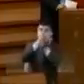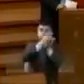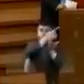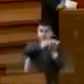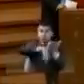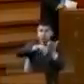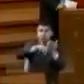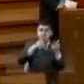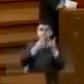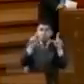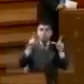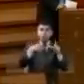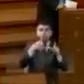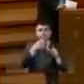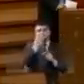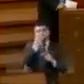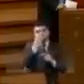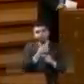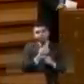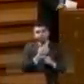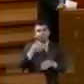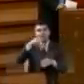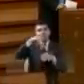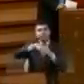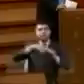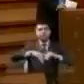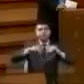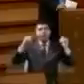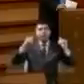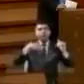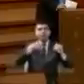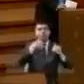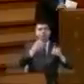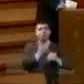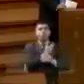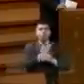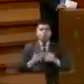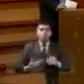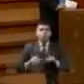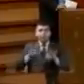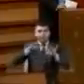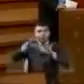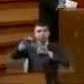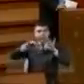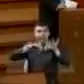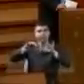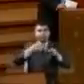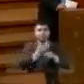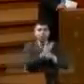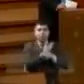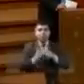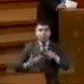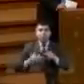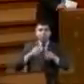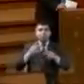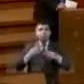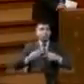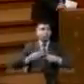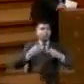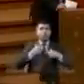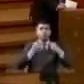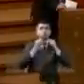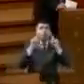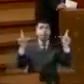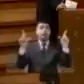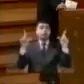كنتاسف ان برلماني يجي ويطلب الحكومه تخبي الاجراءات اللي كدير على المغاربه في حين ان